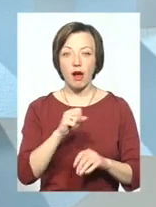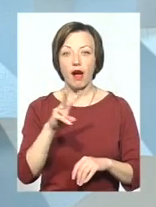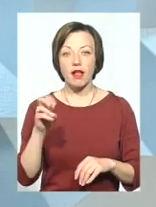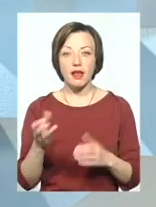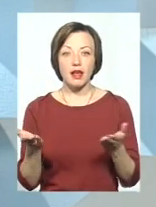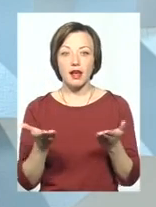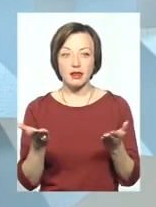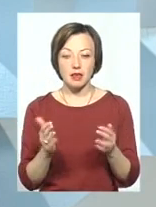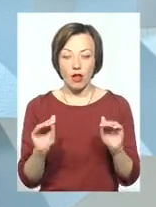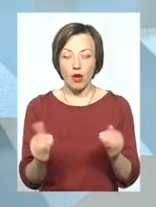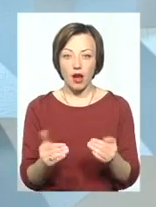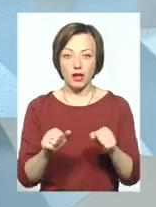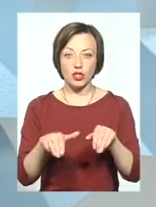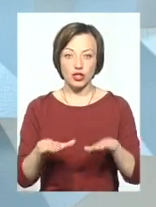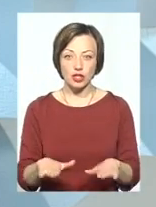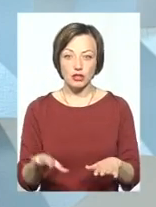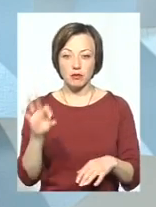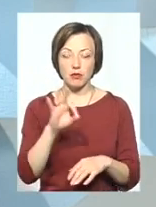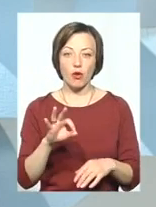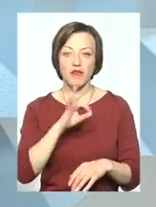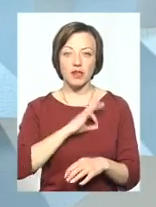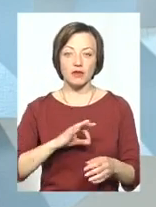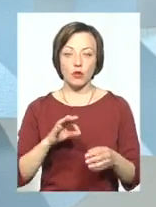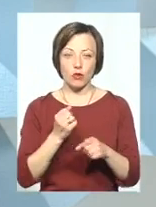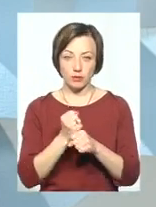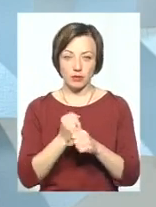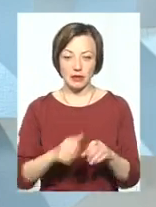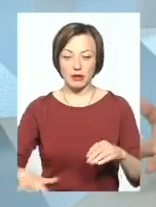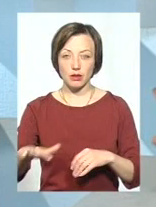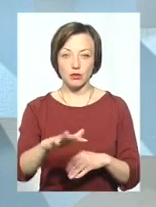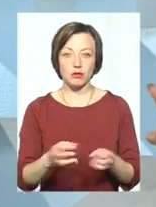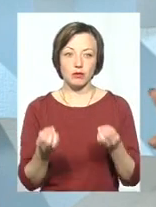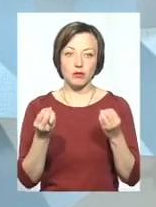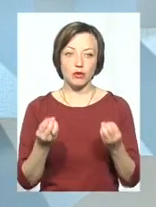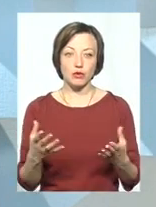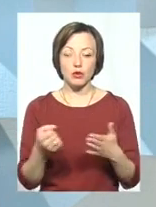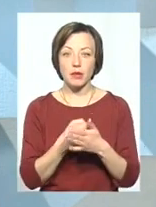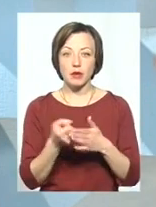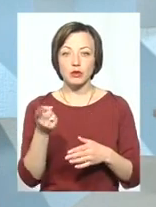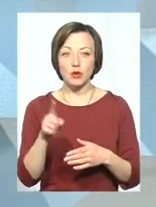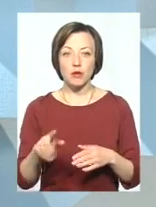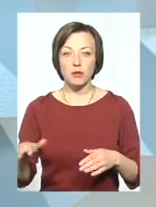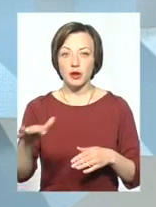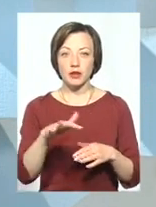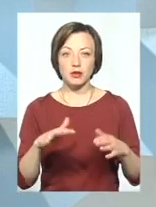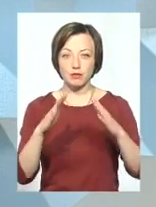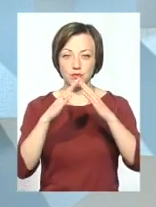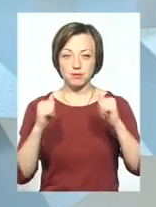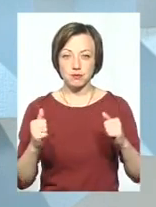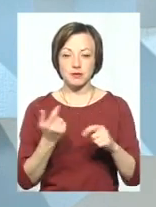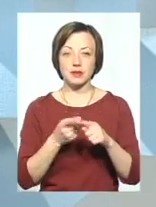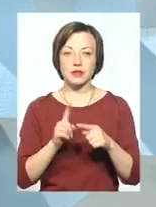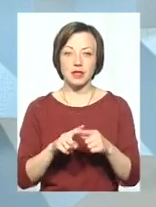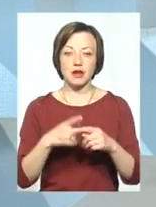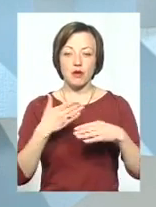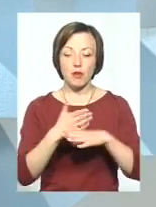принаймні якісь локальні рішення з приводу ефективного використання території, ми просто доб'ємося того, що приміщення деградують, що це все